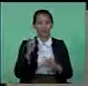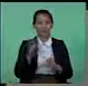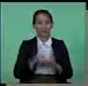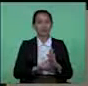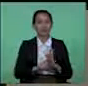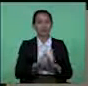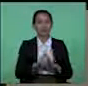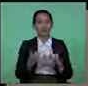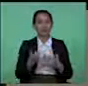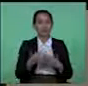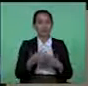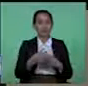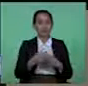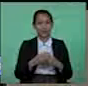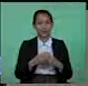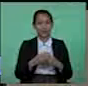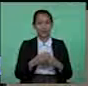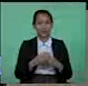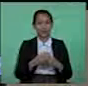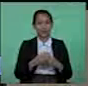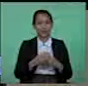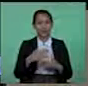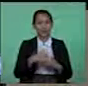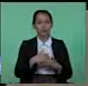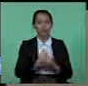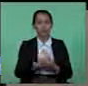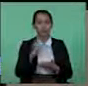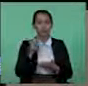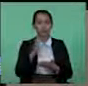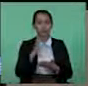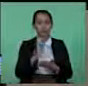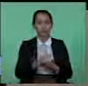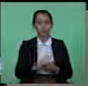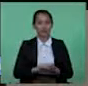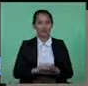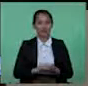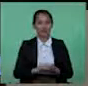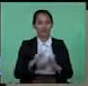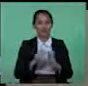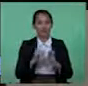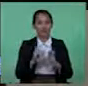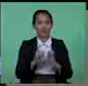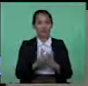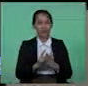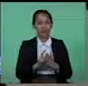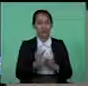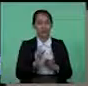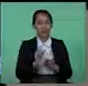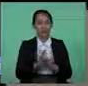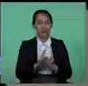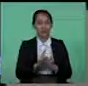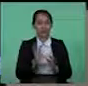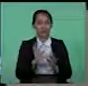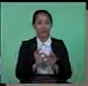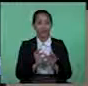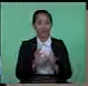boshlaymiz. Bugun biz sizlar bilan bilimlarimizni mustahkamlab olamiz. Keling, avval uyga berilgan topshiriqni